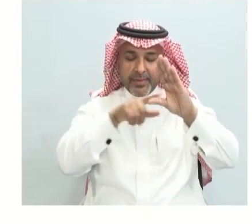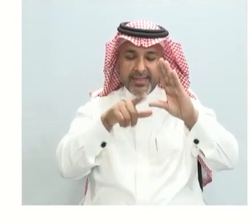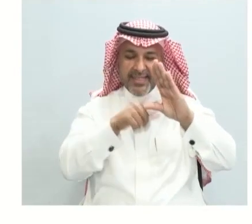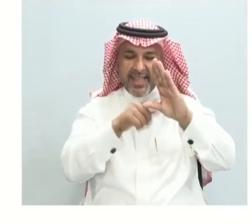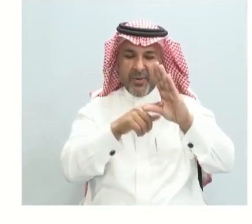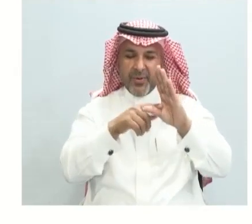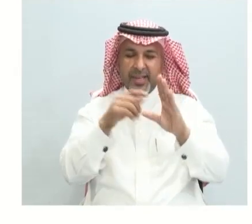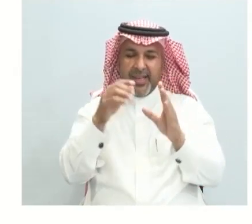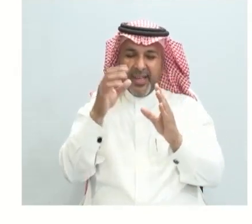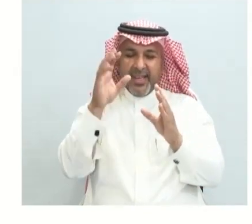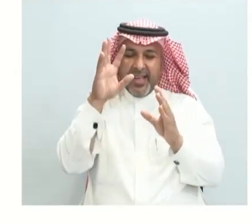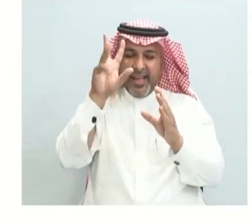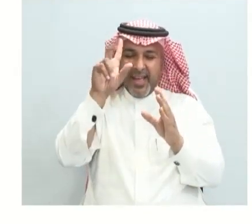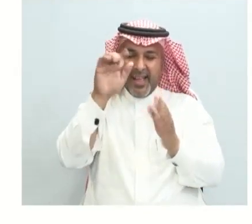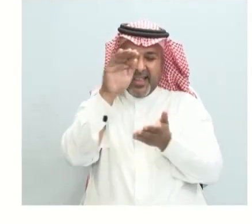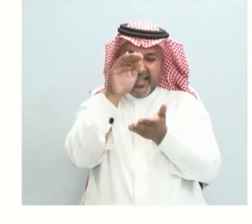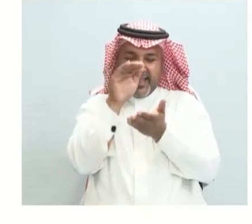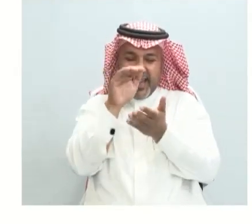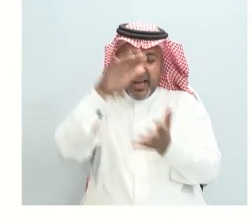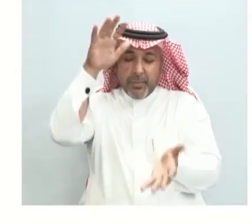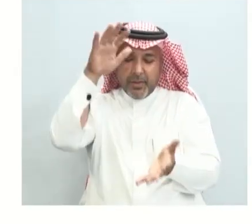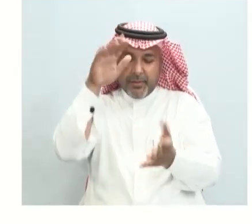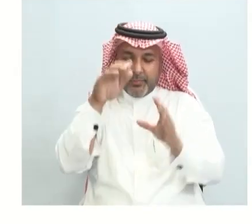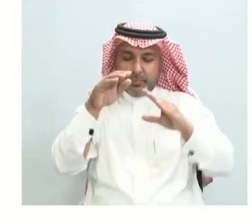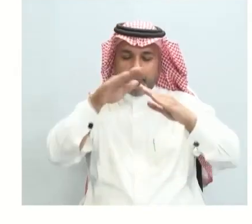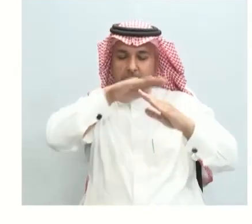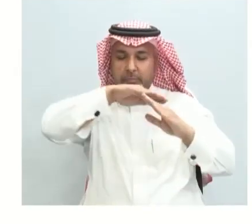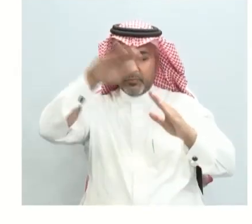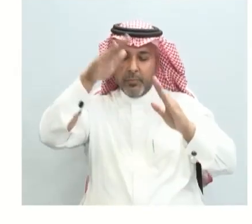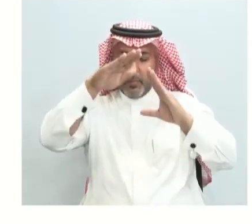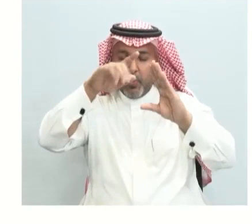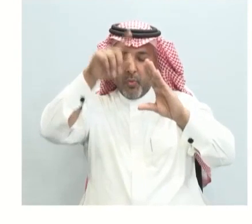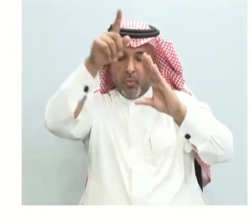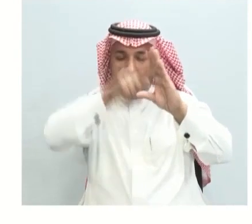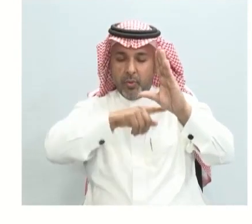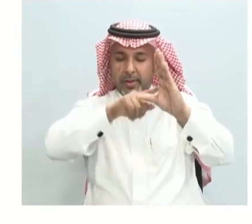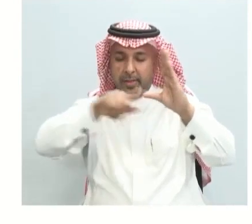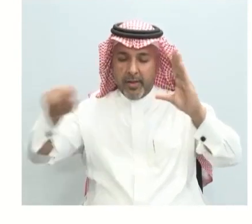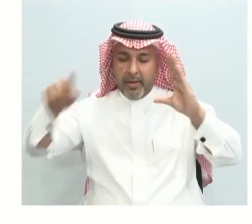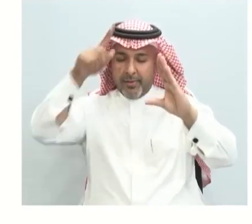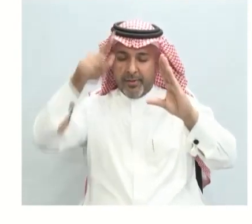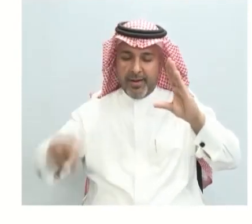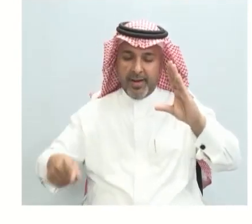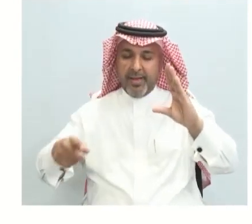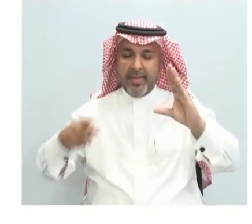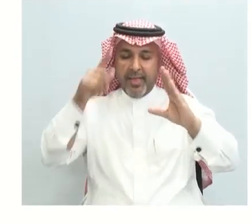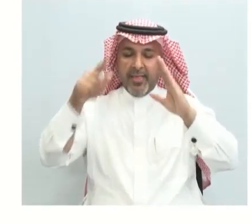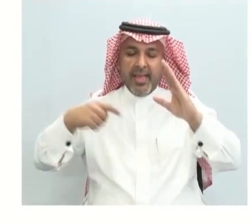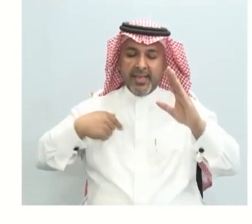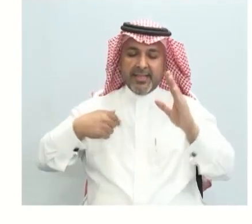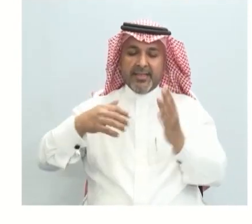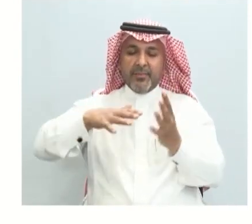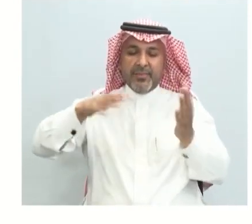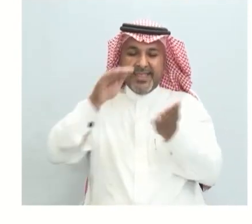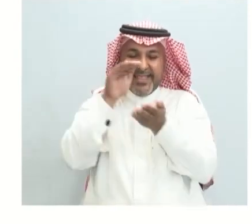اي بي سي والاضلاع بحروف صغيره اي وبي وسي يعني بحروف صغيره سنطبق اللي هو قانون